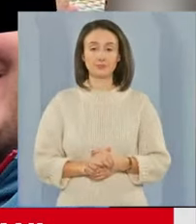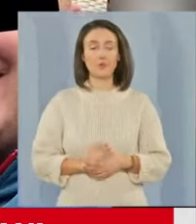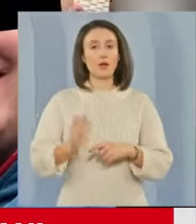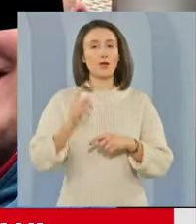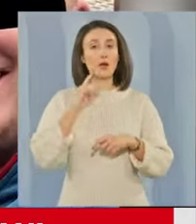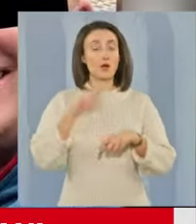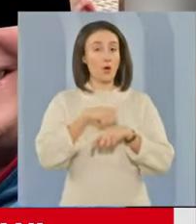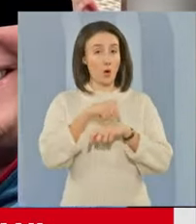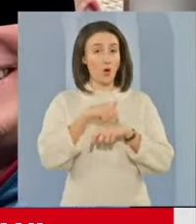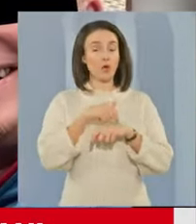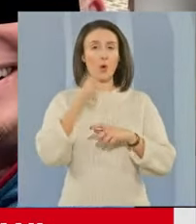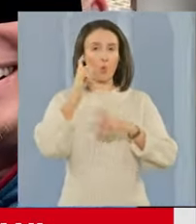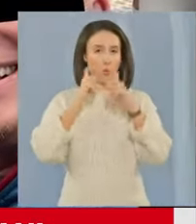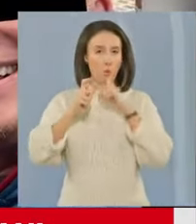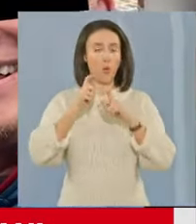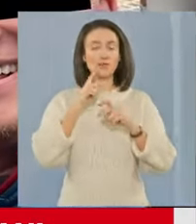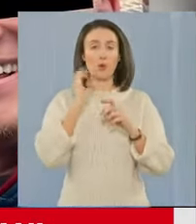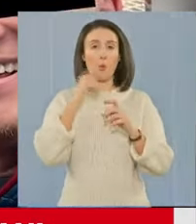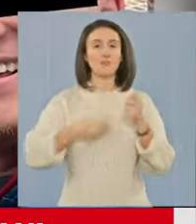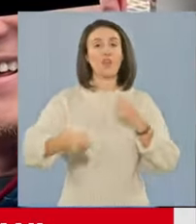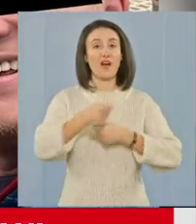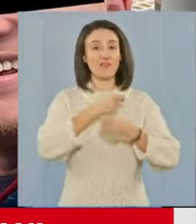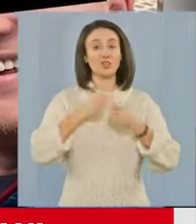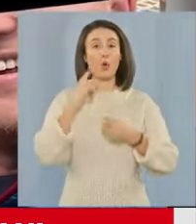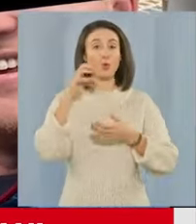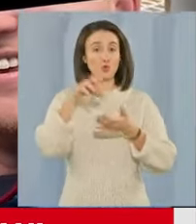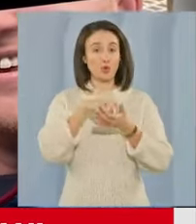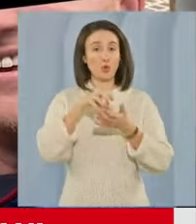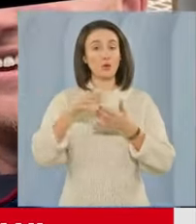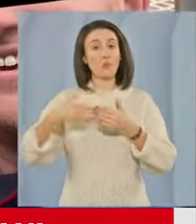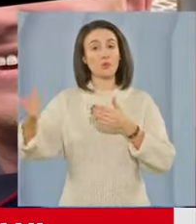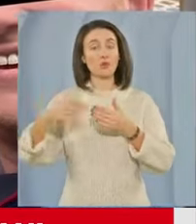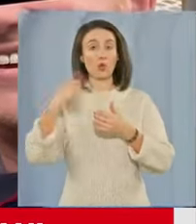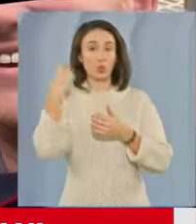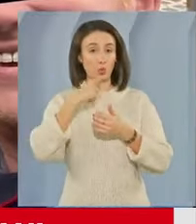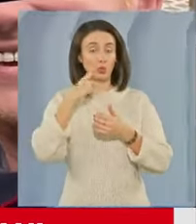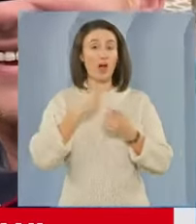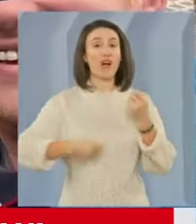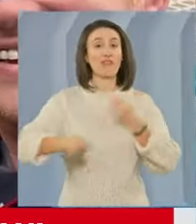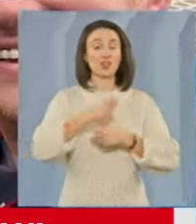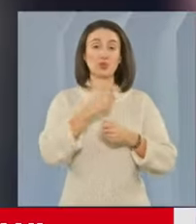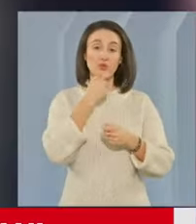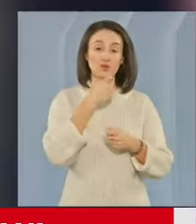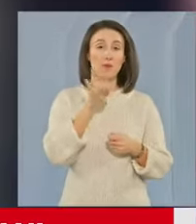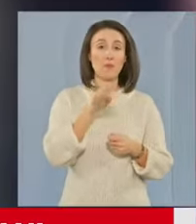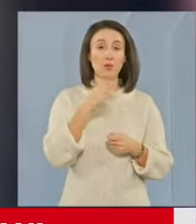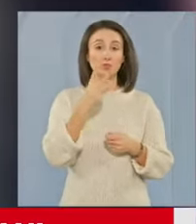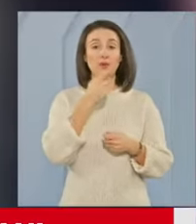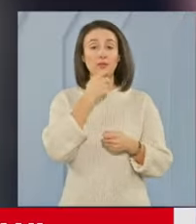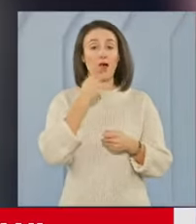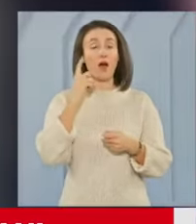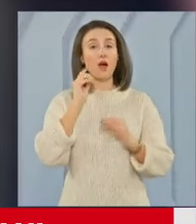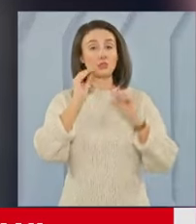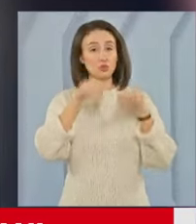Scena orelor de groază la care a fost supus omul de afaceri este o zonă mărginașă din Cluj. Afaceristul în vârstă de 42 de ani